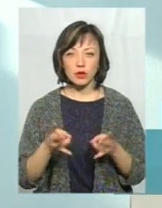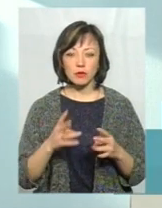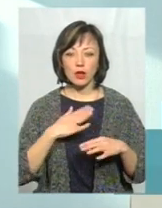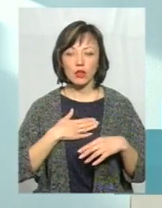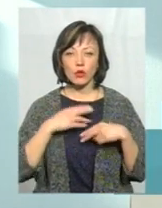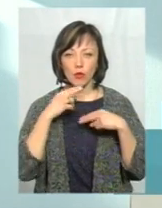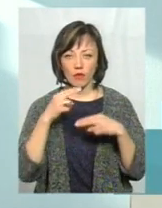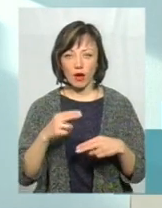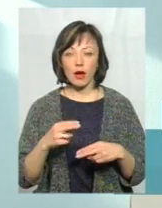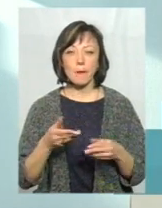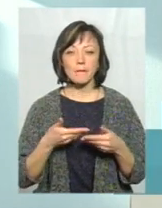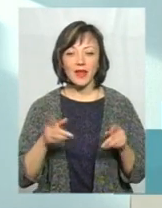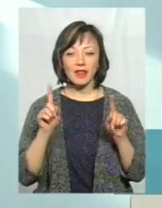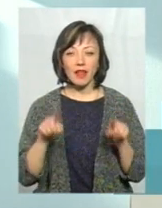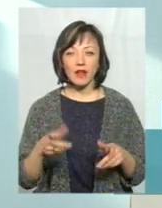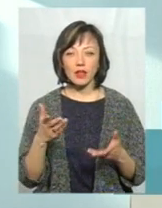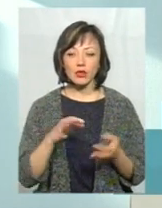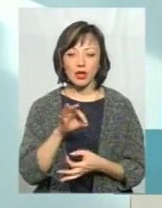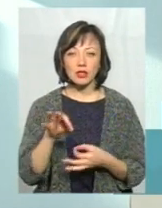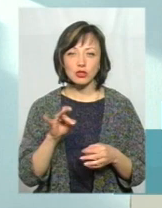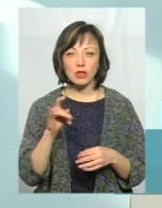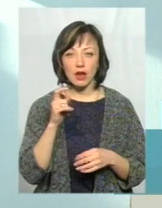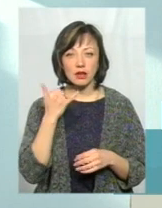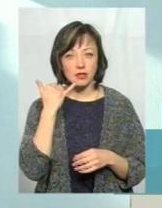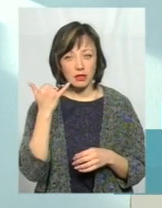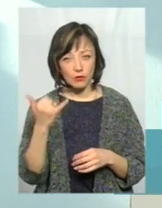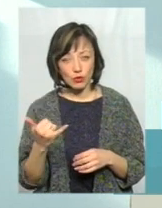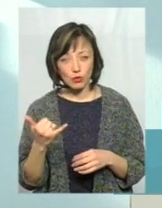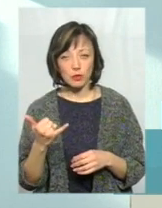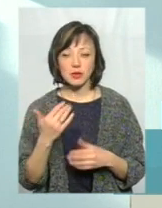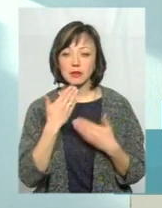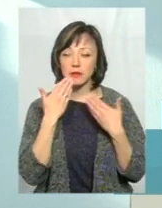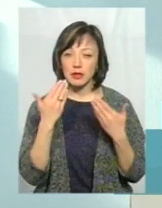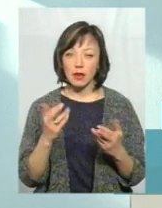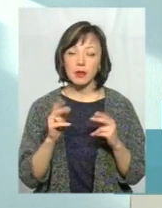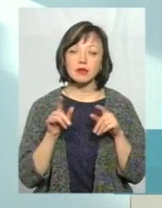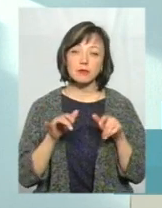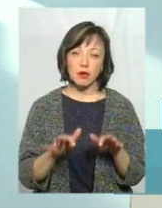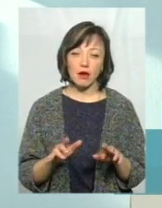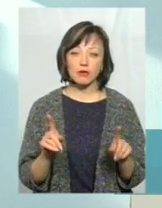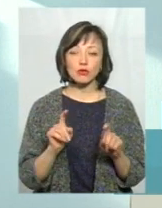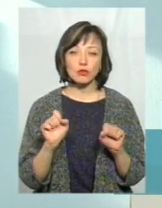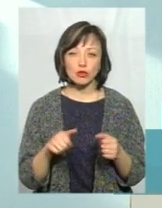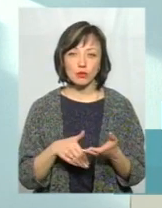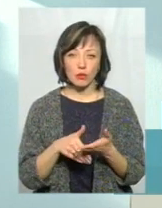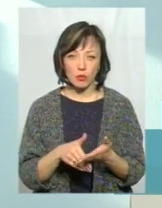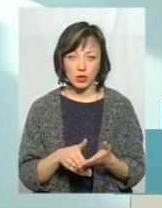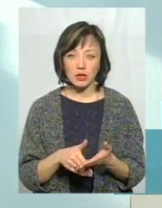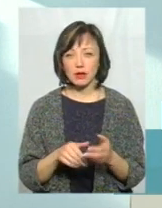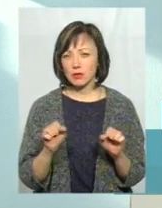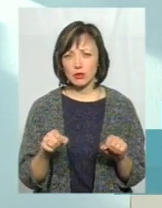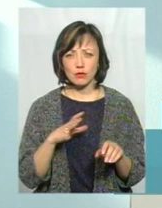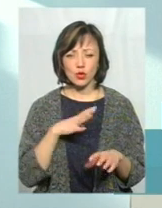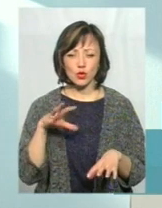наша увага. І ми навіть, якщо лишній раз до них зателефонуємо, запитаємо, як справи, що можна допомогти. Це може